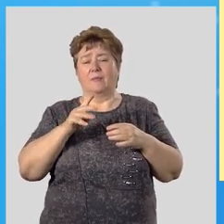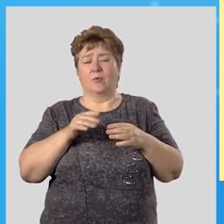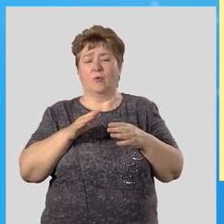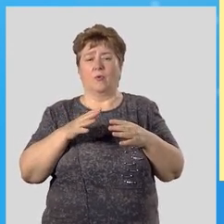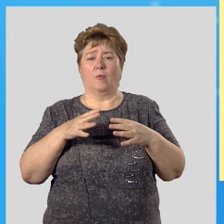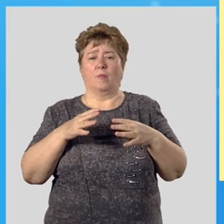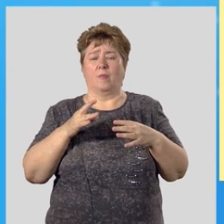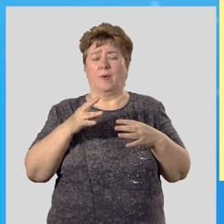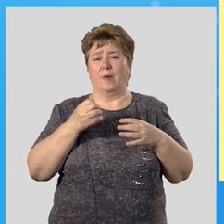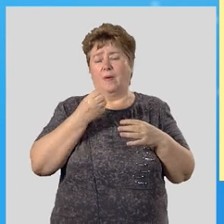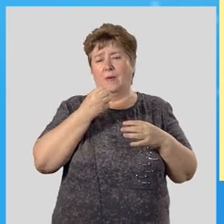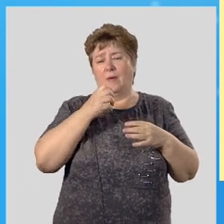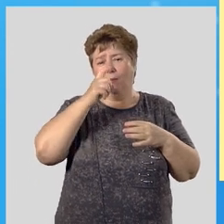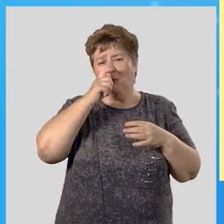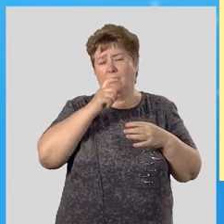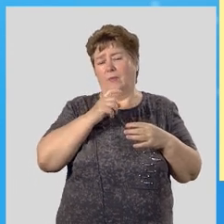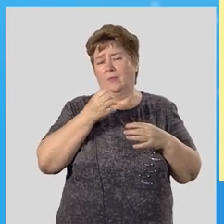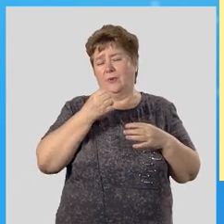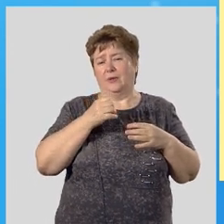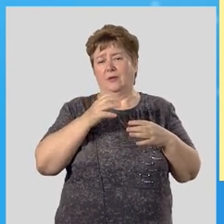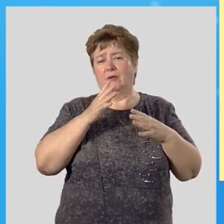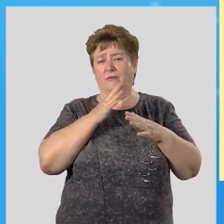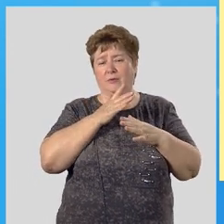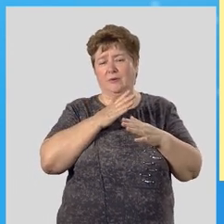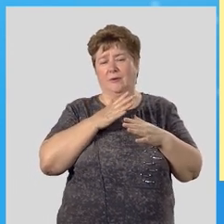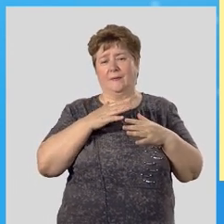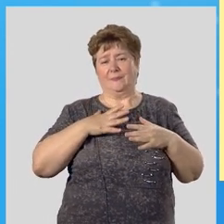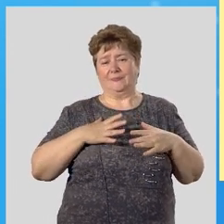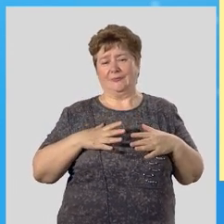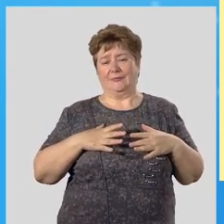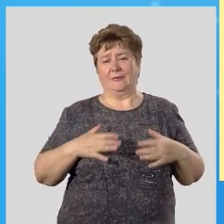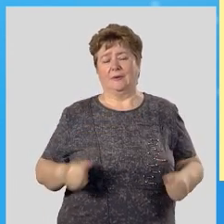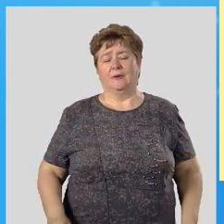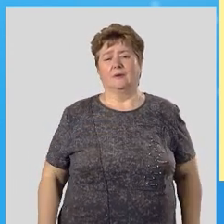переносит неблагоприятные для нее времена.